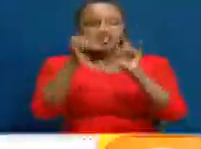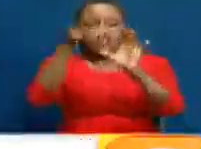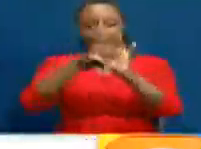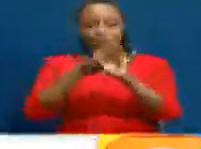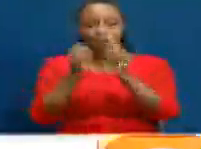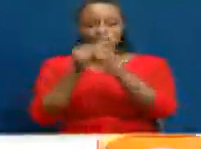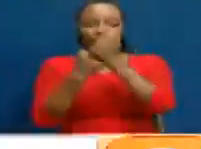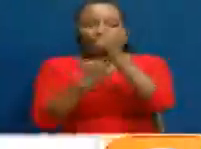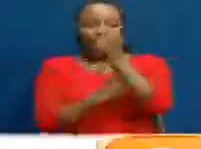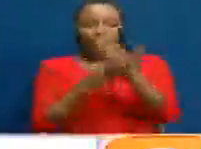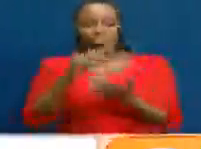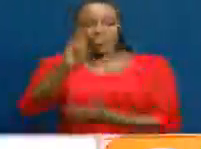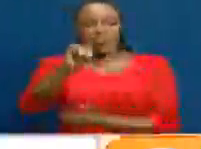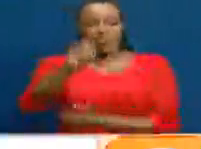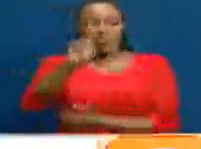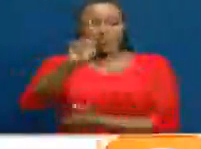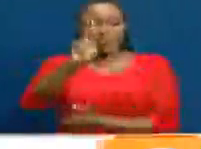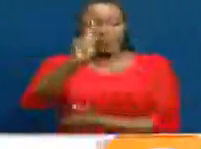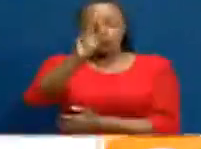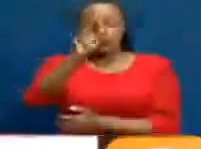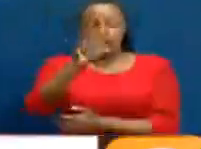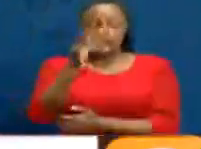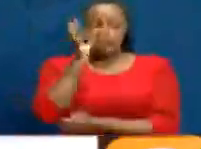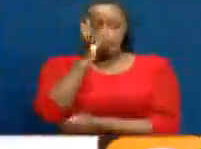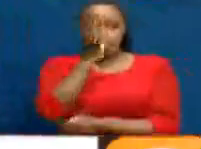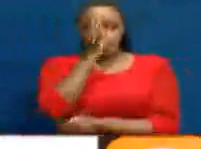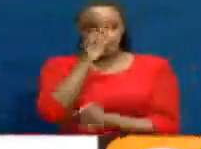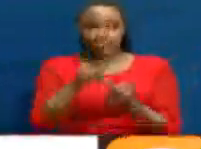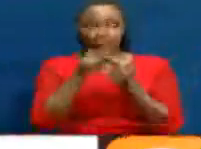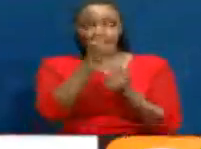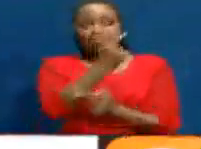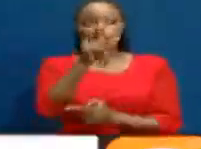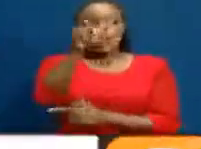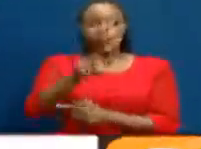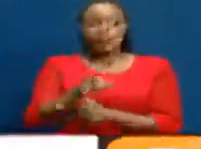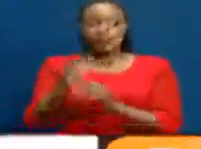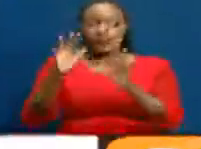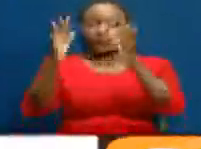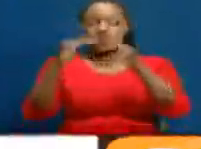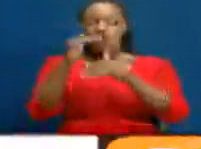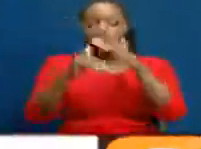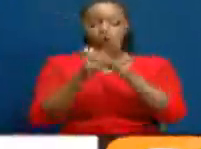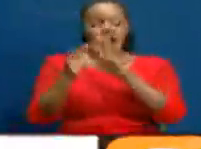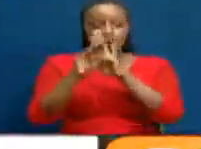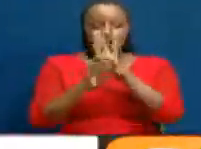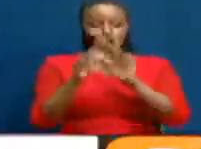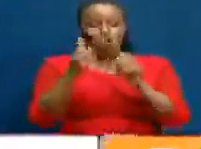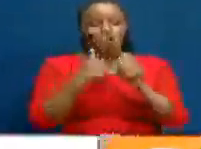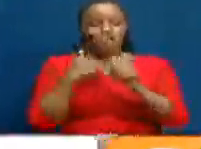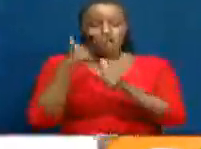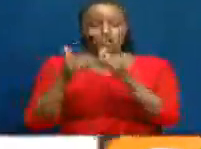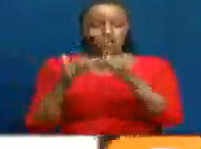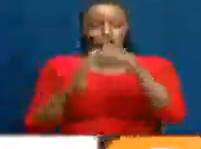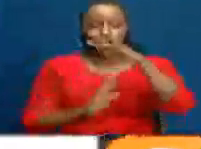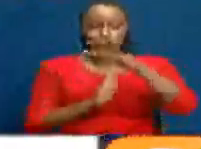na mashabiki eneo la Mukurwe Ini kwa sherehe ya aina yake. Hapa kila mmoja akimininia sifa vipindi vya stesheni hiyo inaongoza